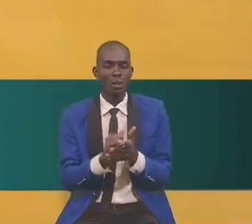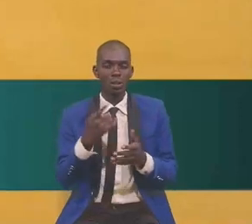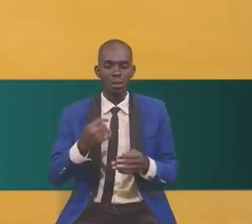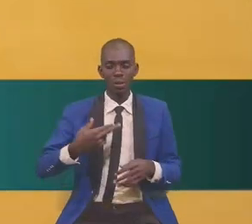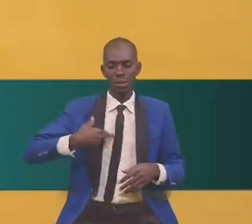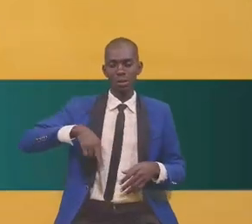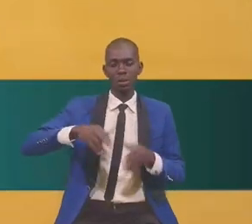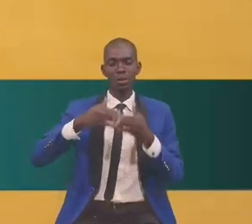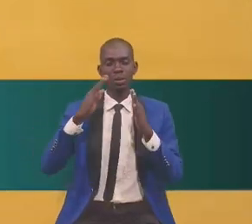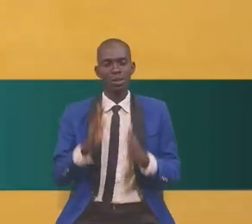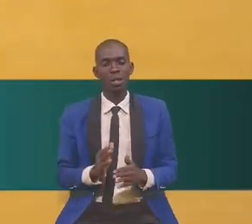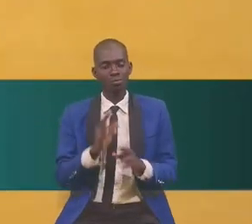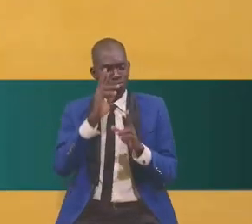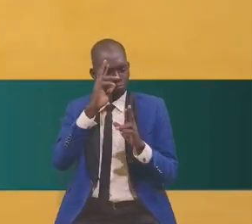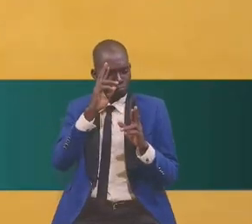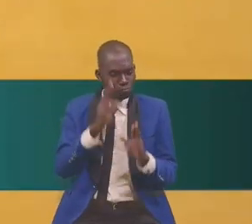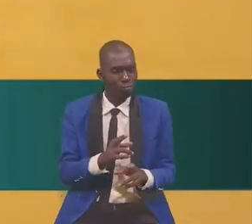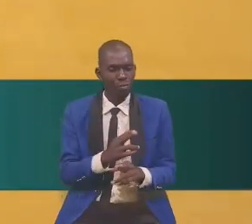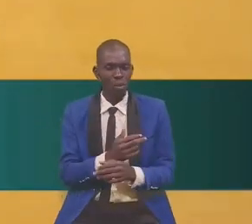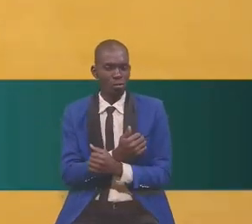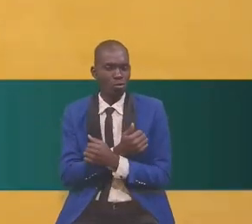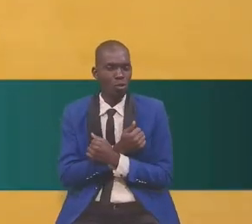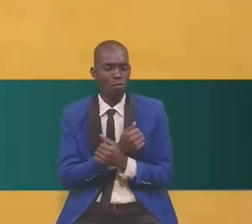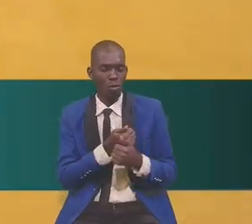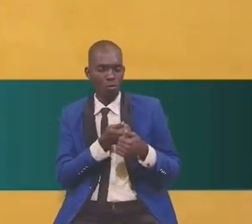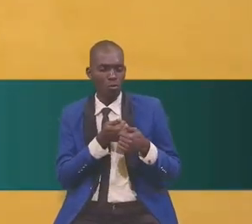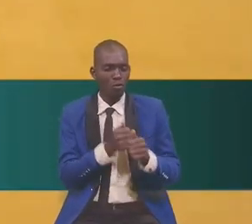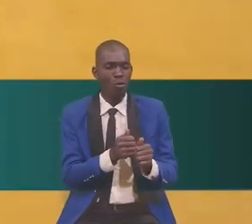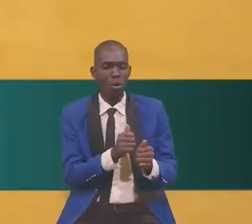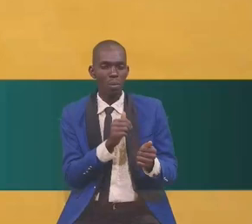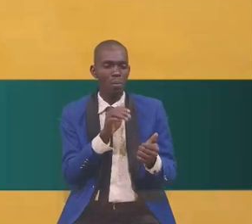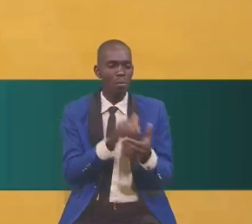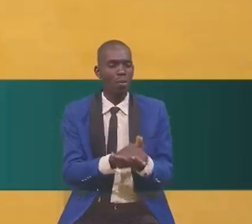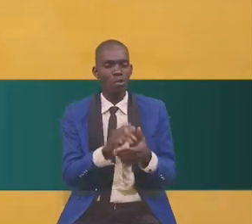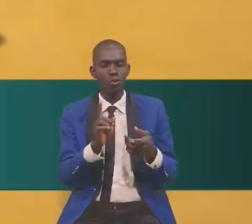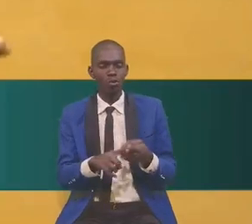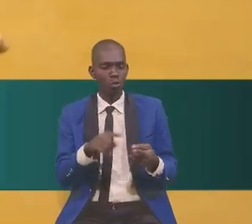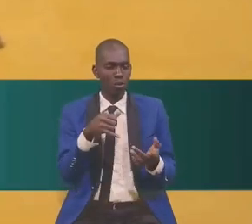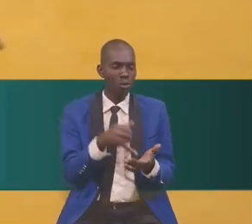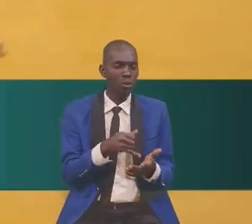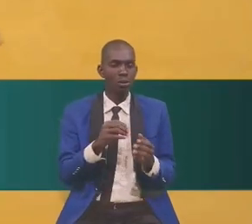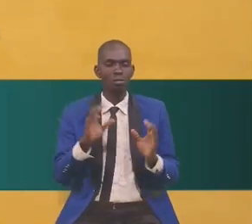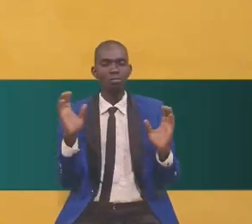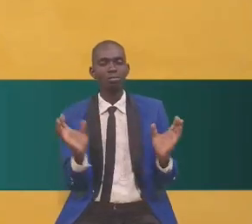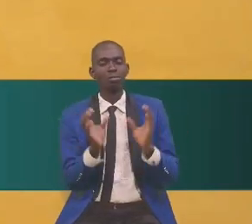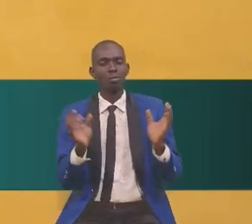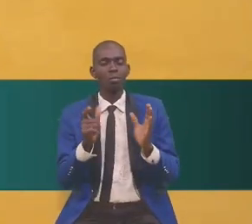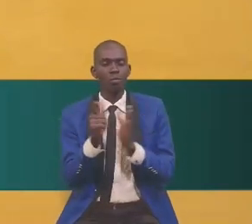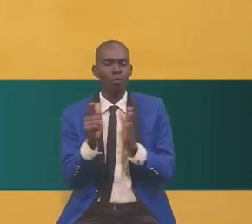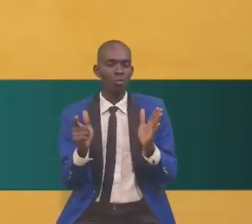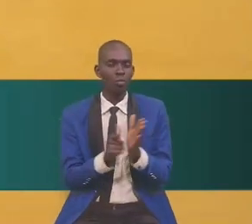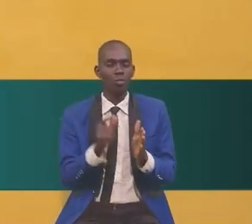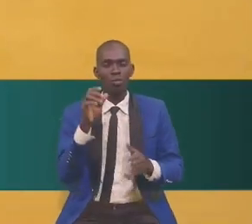embrassaient et qu'ils avaient épousé sans aucun divorce aux